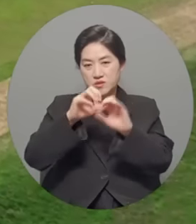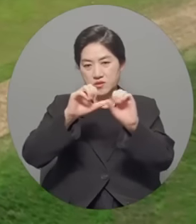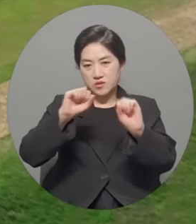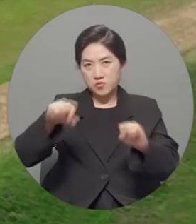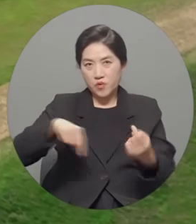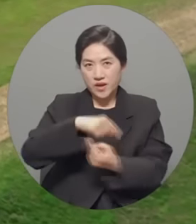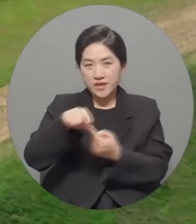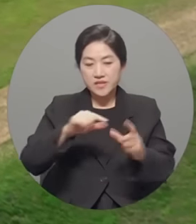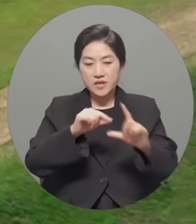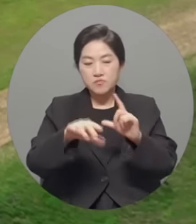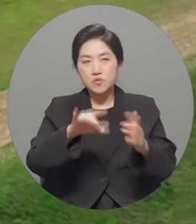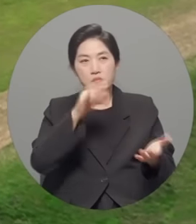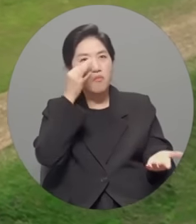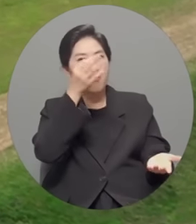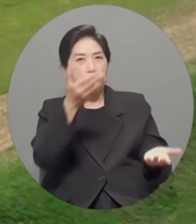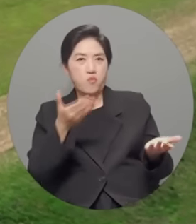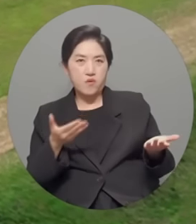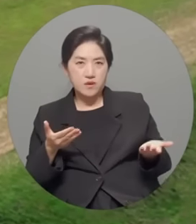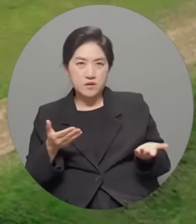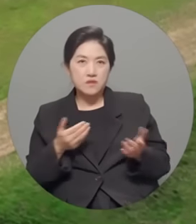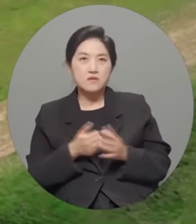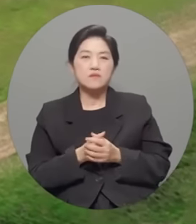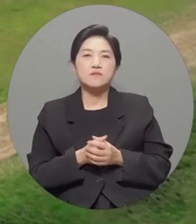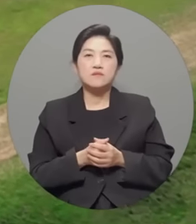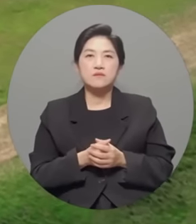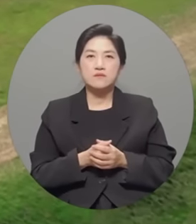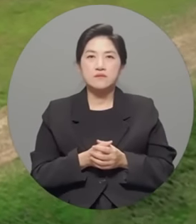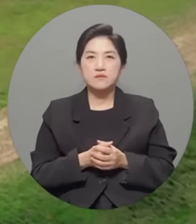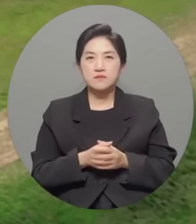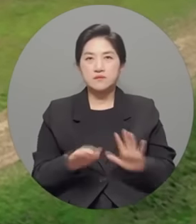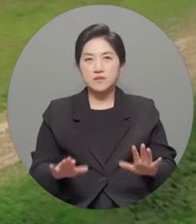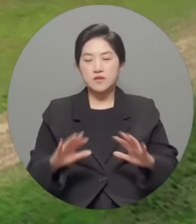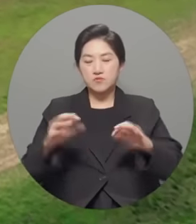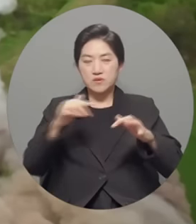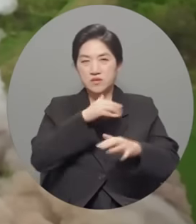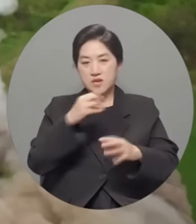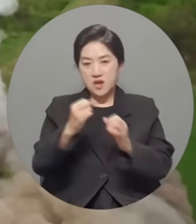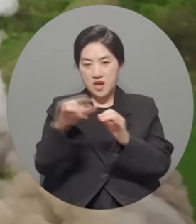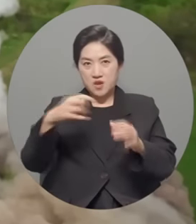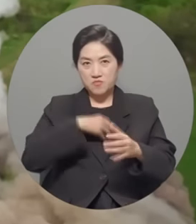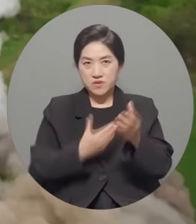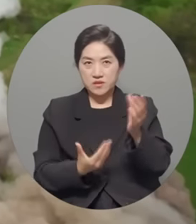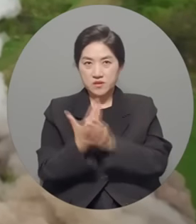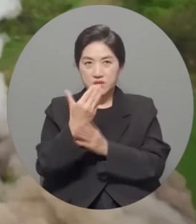일부도 처음 공개됐습니다. 우선 국가 최대 핵 위기 사태인